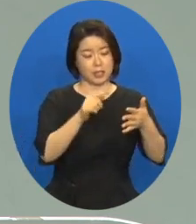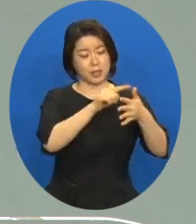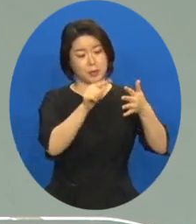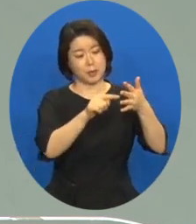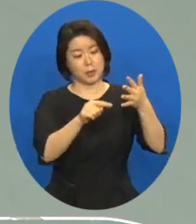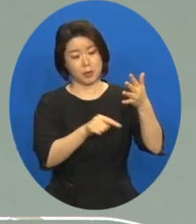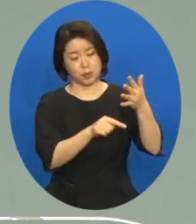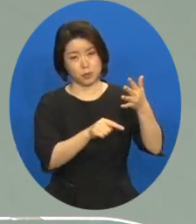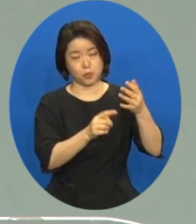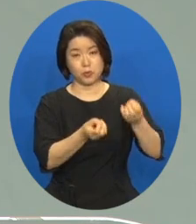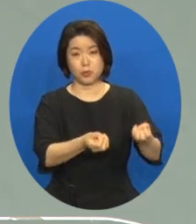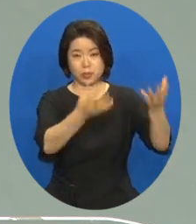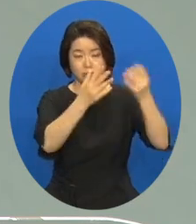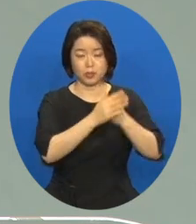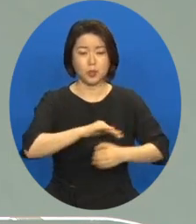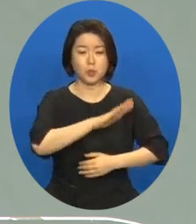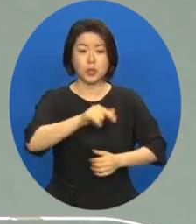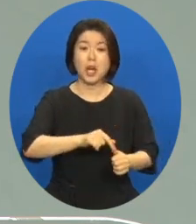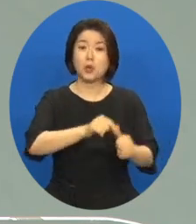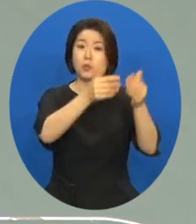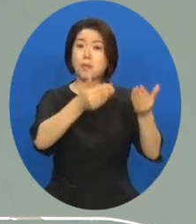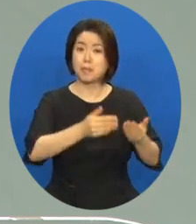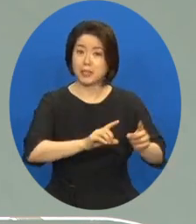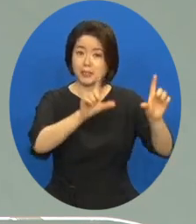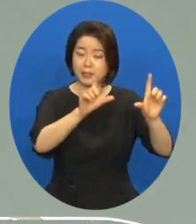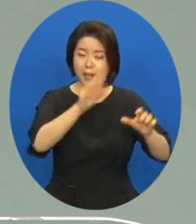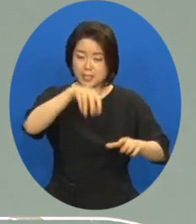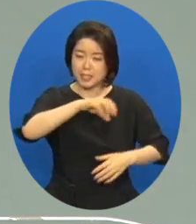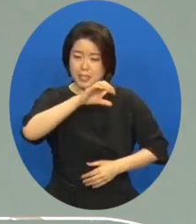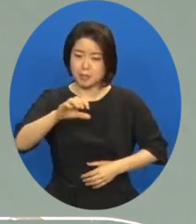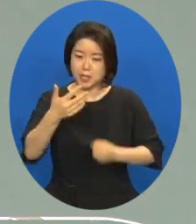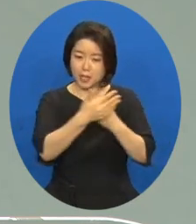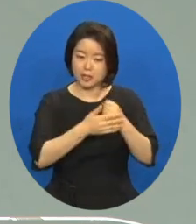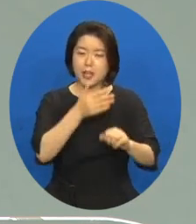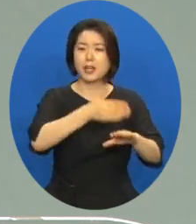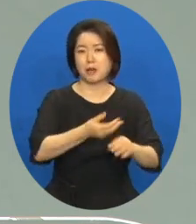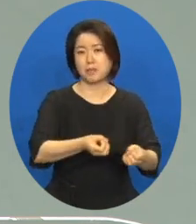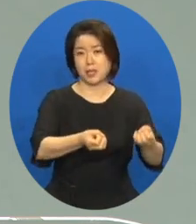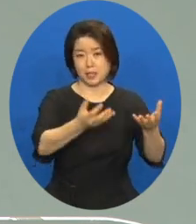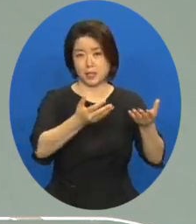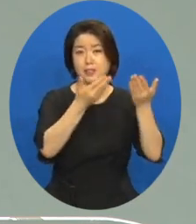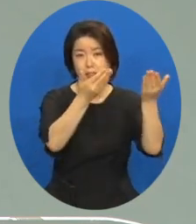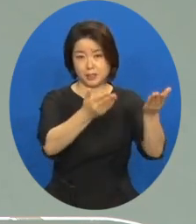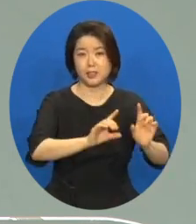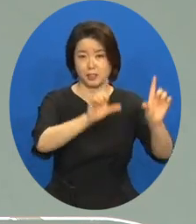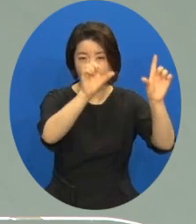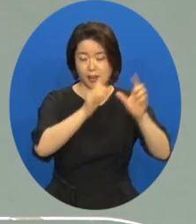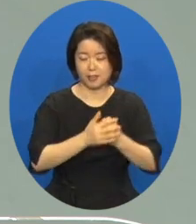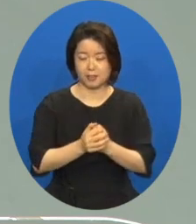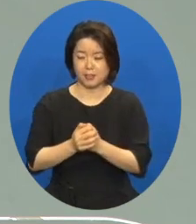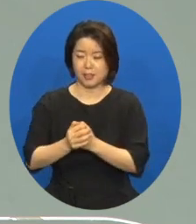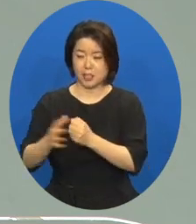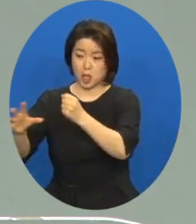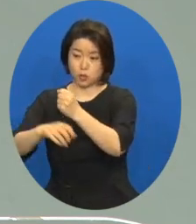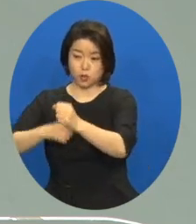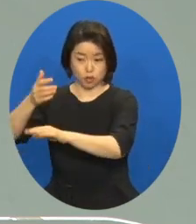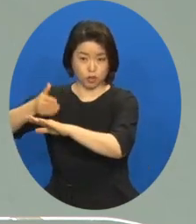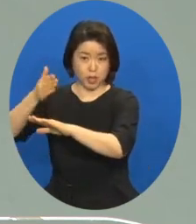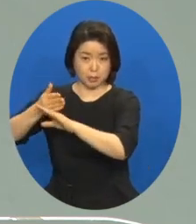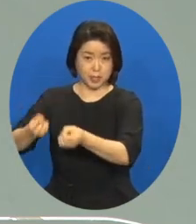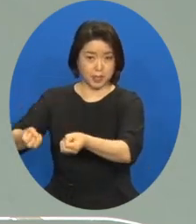구원받은 날, 예수님의 십자가의 은혜에 감사를 의미합니다. 그리고 추수감사절은